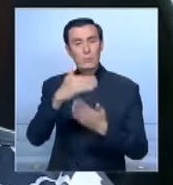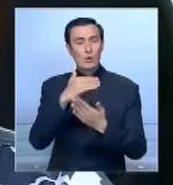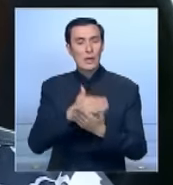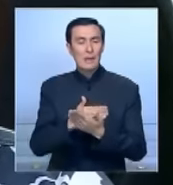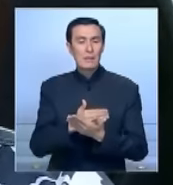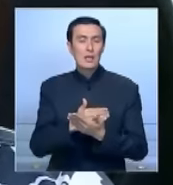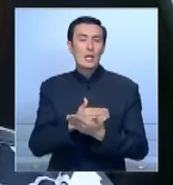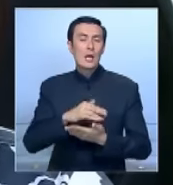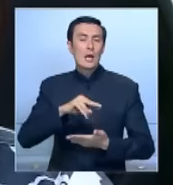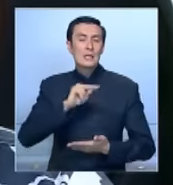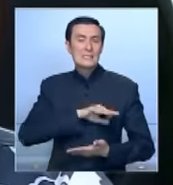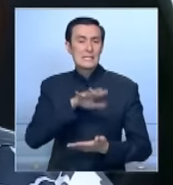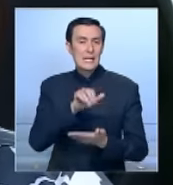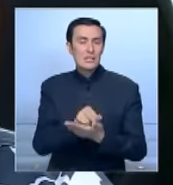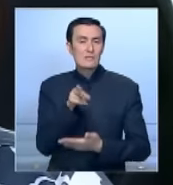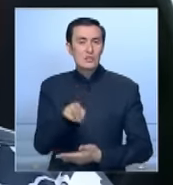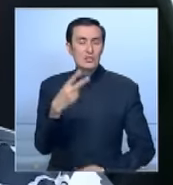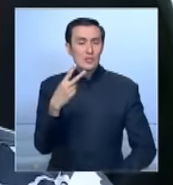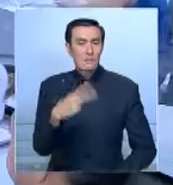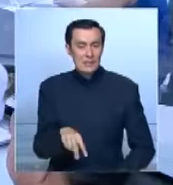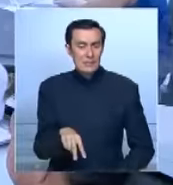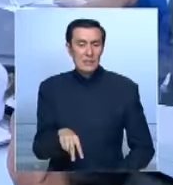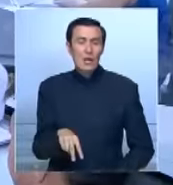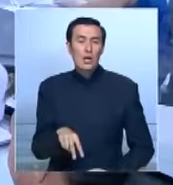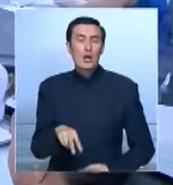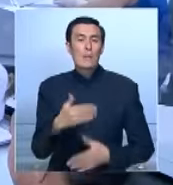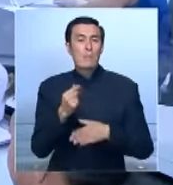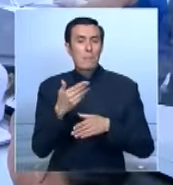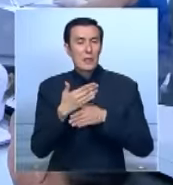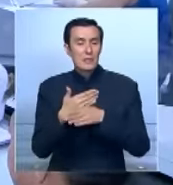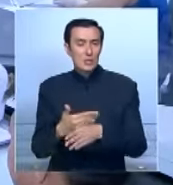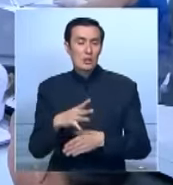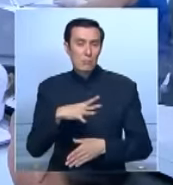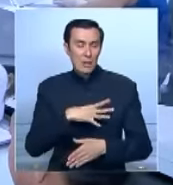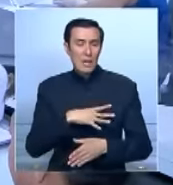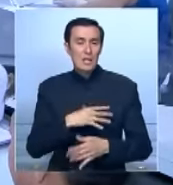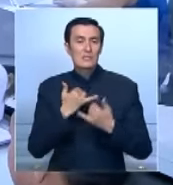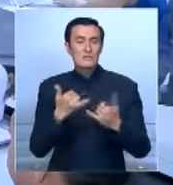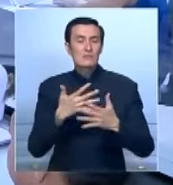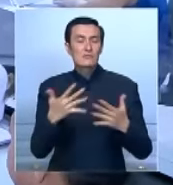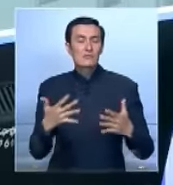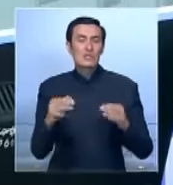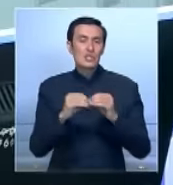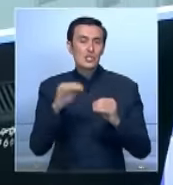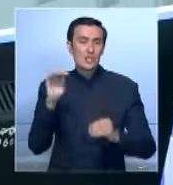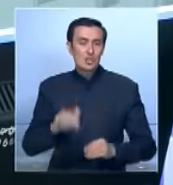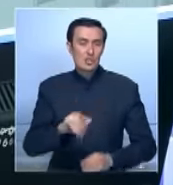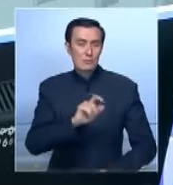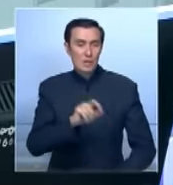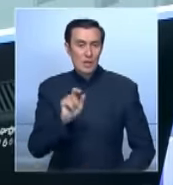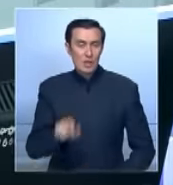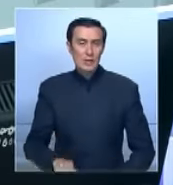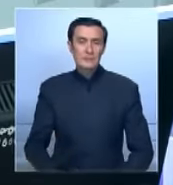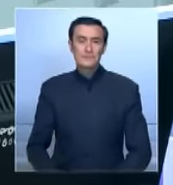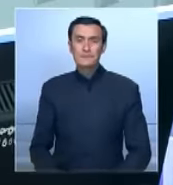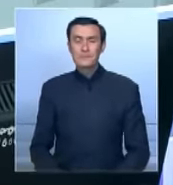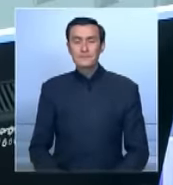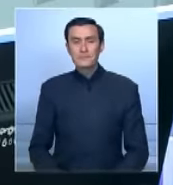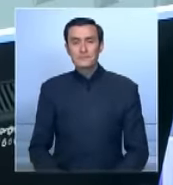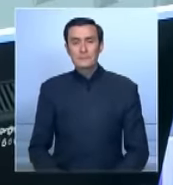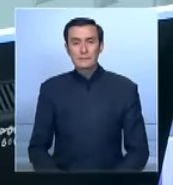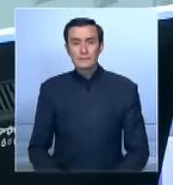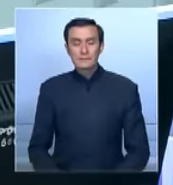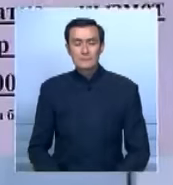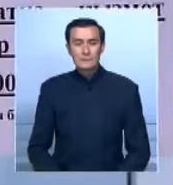программы «Дорожная карта занятости 2020» социальная поддержка была оказана свыше 10 тысячам горожан. Руслан Шакабаев, Медет